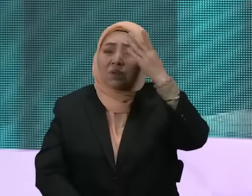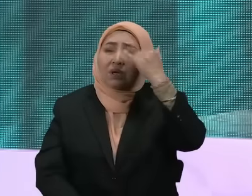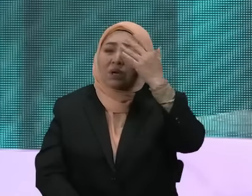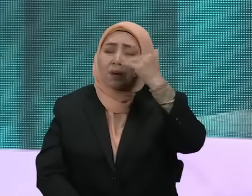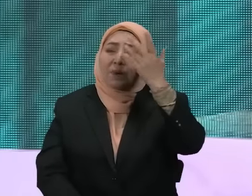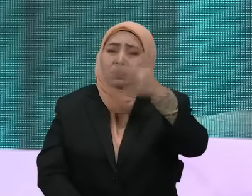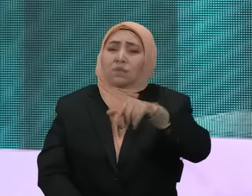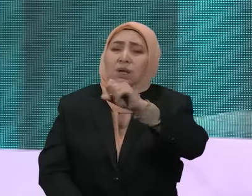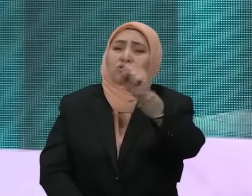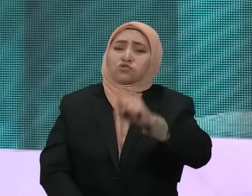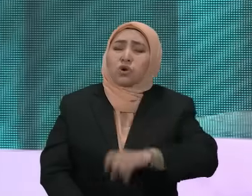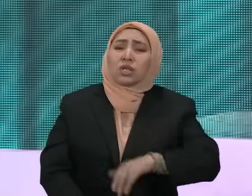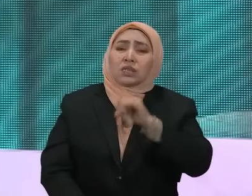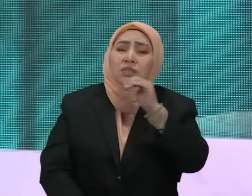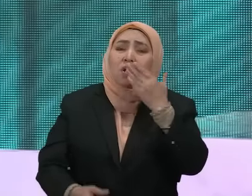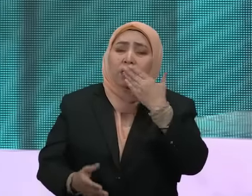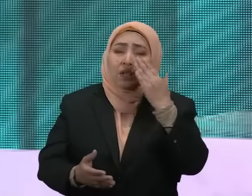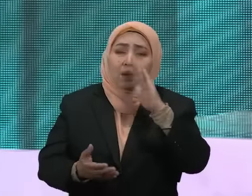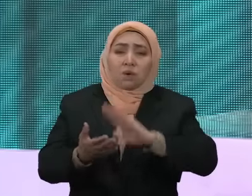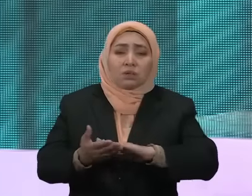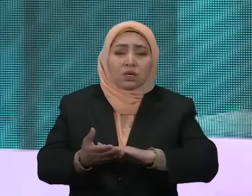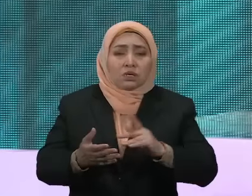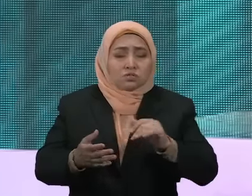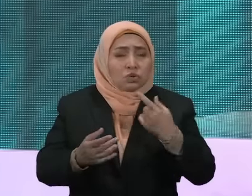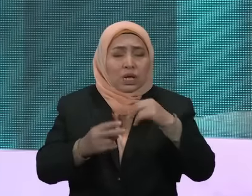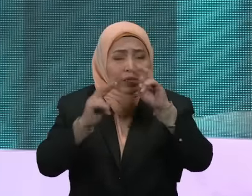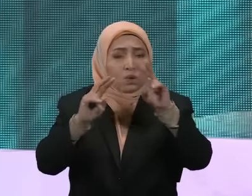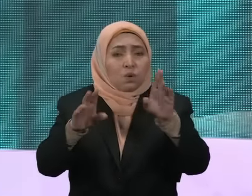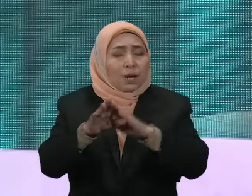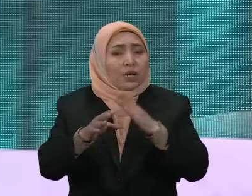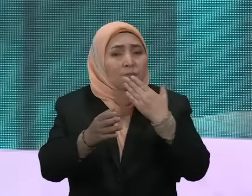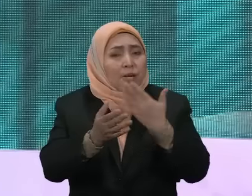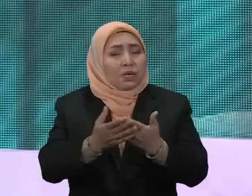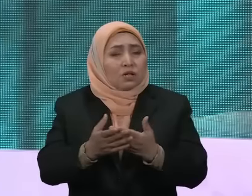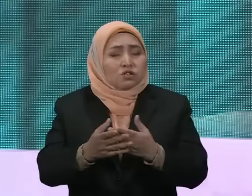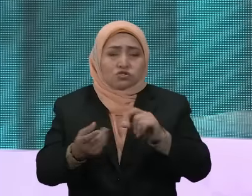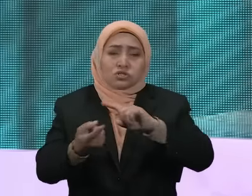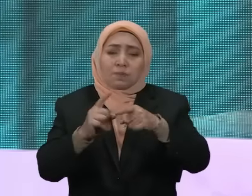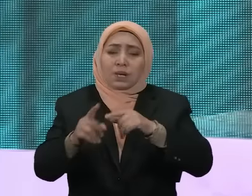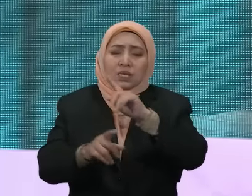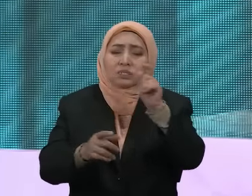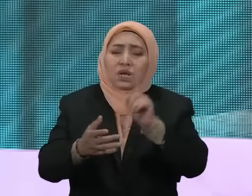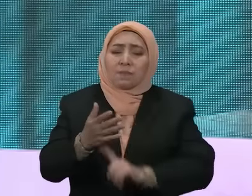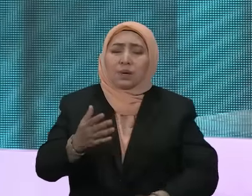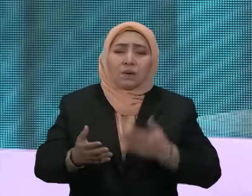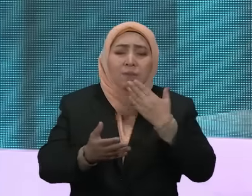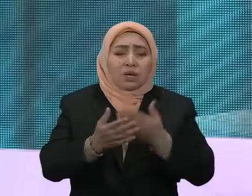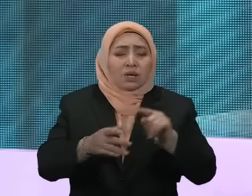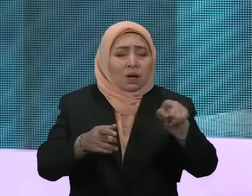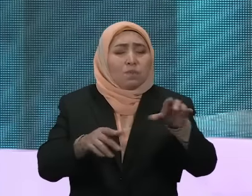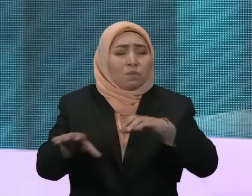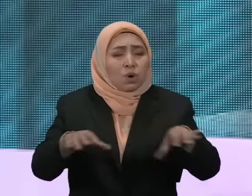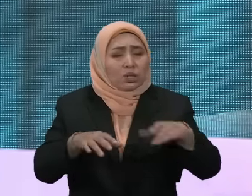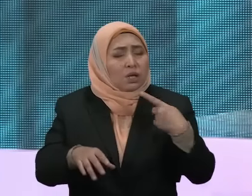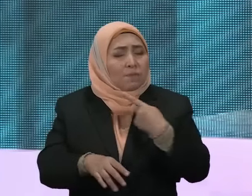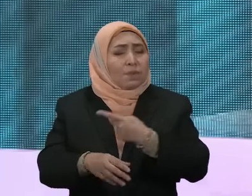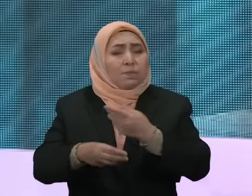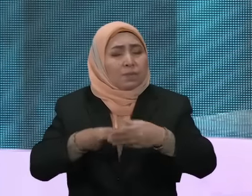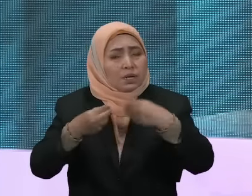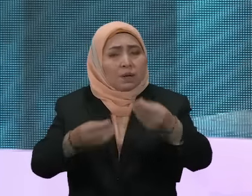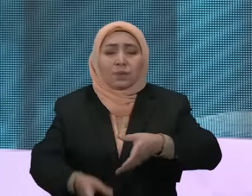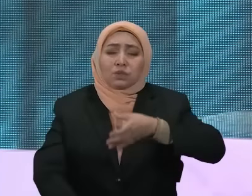kamu mempersoalkan yang tak baik, mengapa kamu tak lihat pada kebaikan? Maka para sahabat bertanya apa kebaikan yang kamu buat? Maka dia kata kami ini